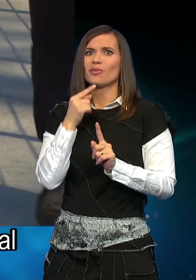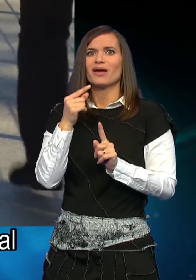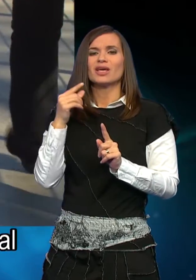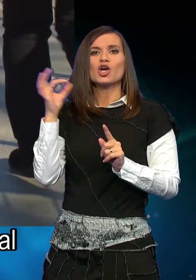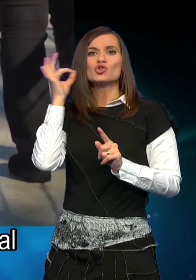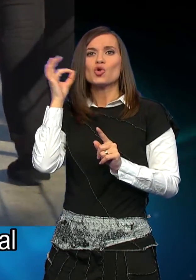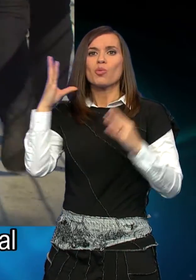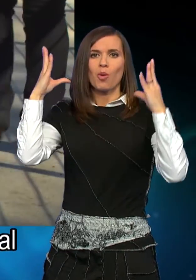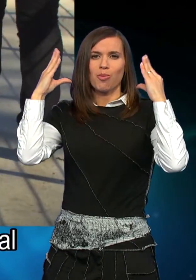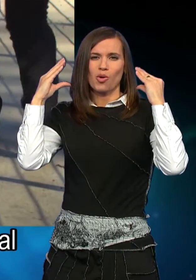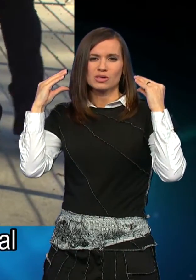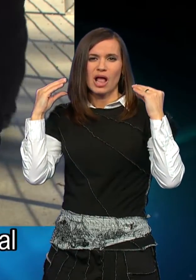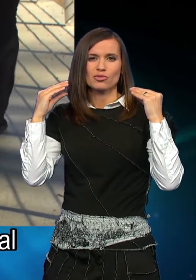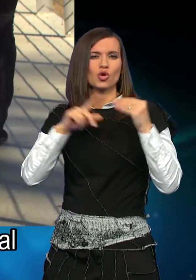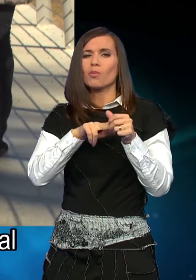do popolne izgube.